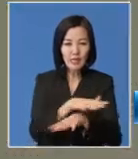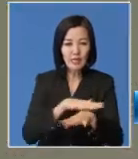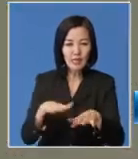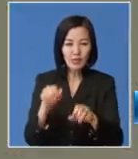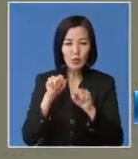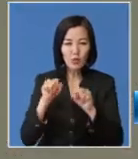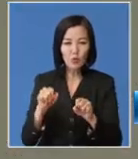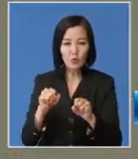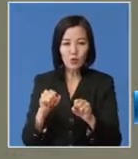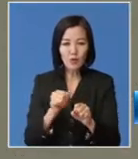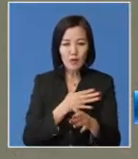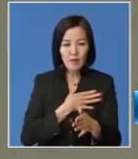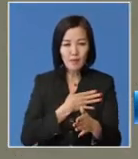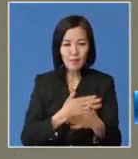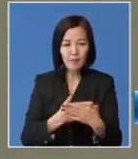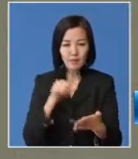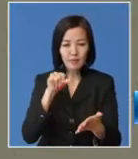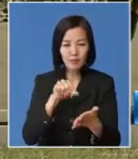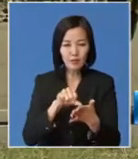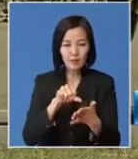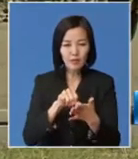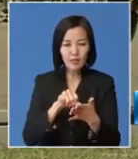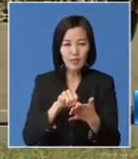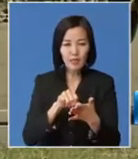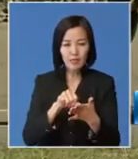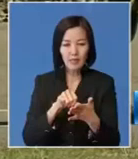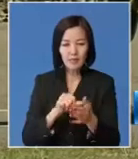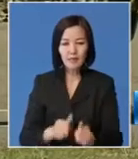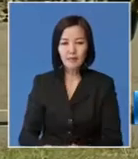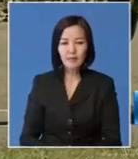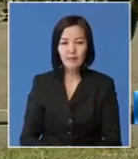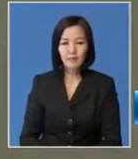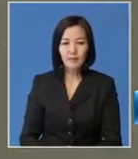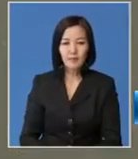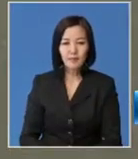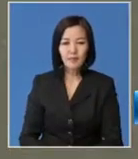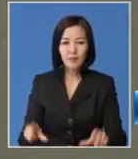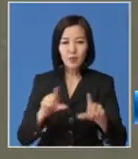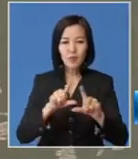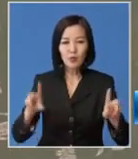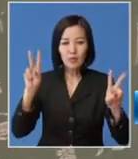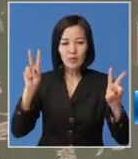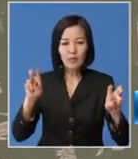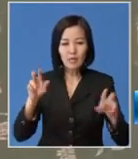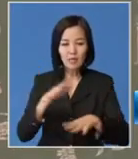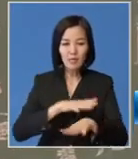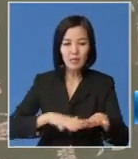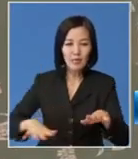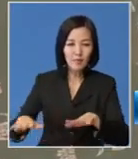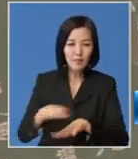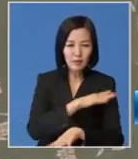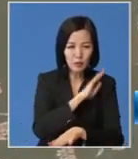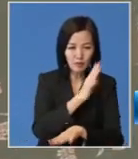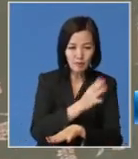мен құттықтаған президент армия айбыны ел қалқаны екенін ескертті. Ұранды елдің ұрпағы айбарлы келеді